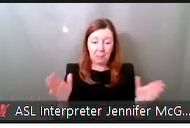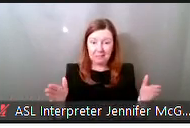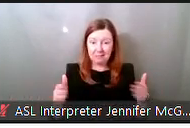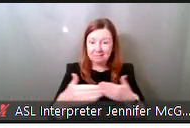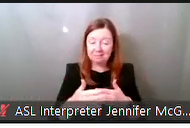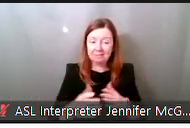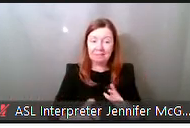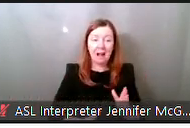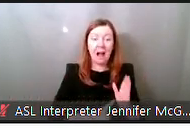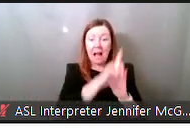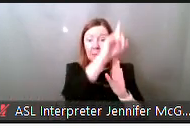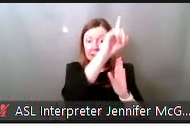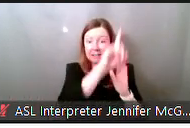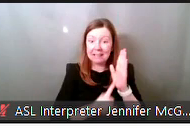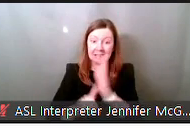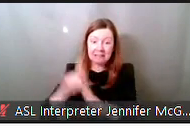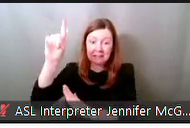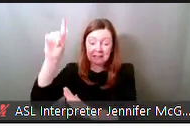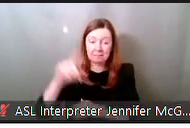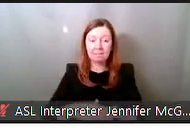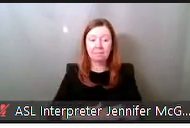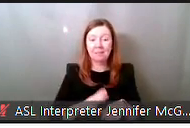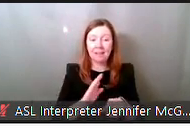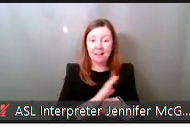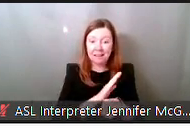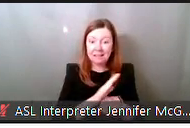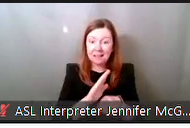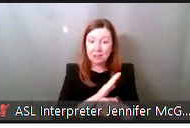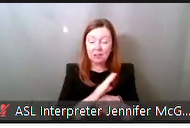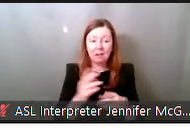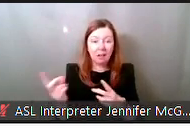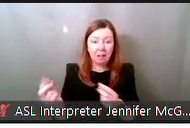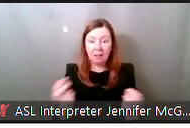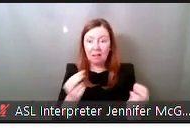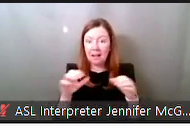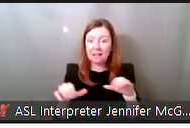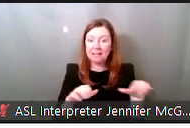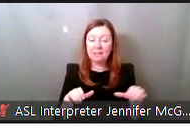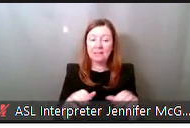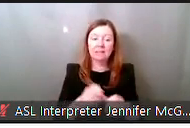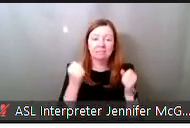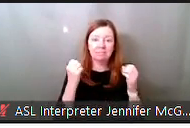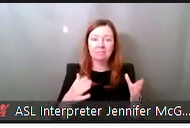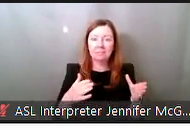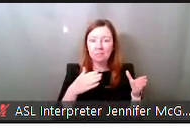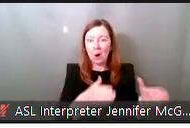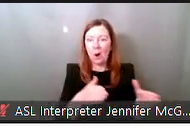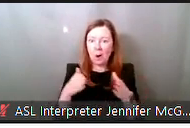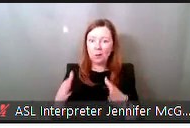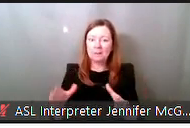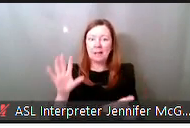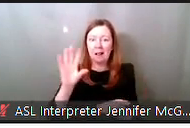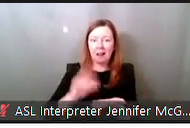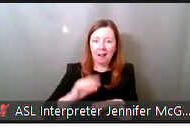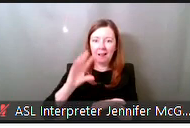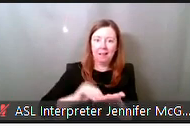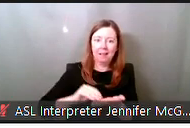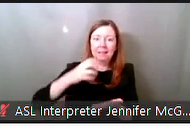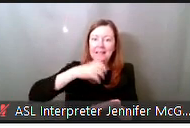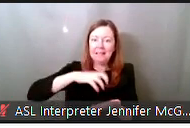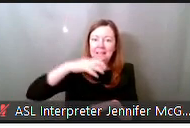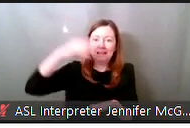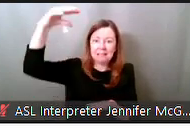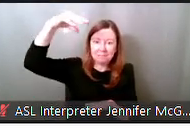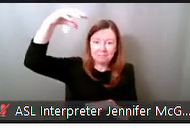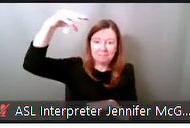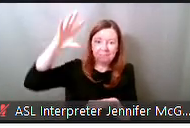high buildings, industrial activity. 这些气温有跟城建有关系的，有些是因